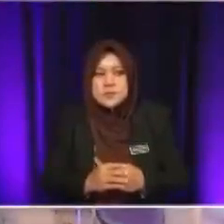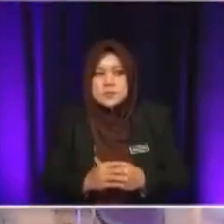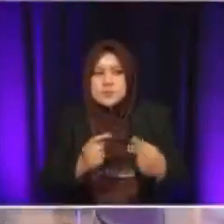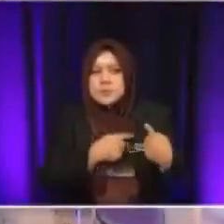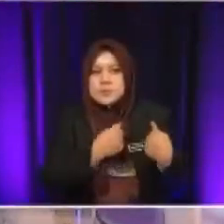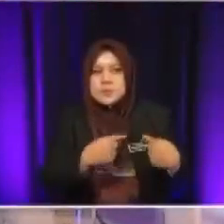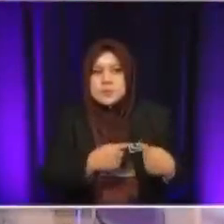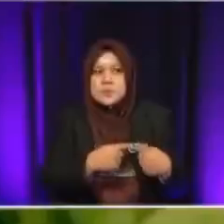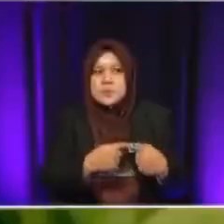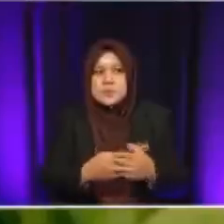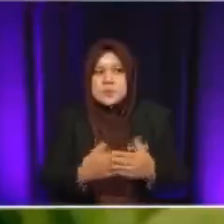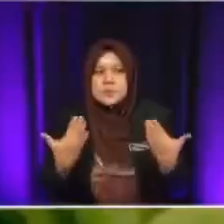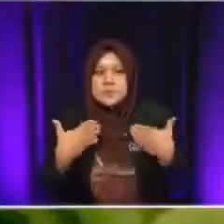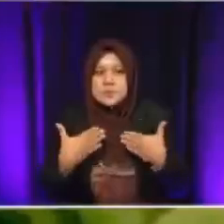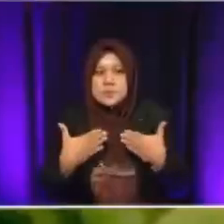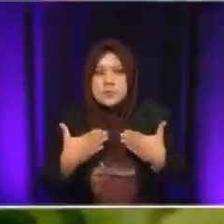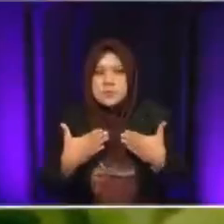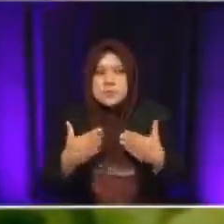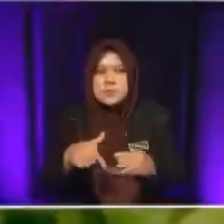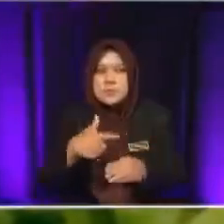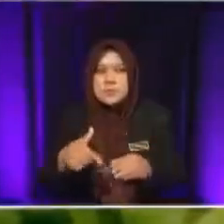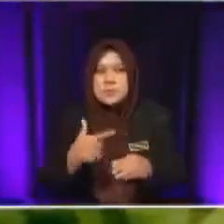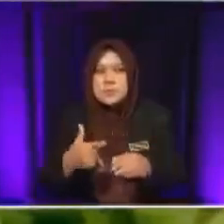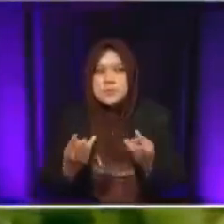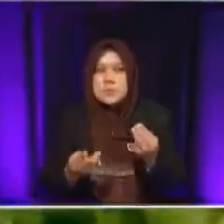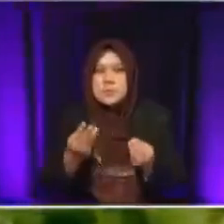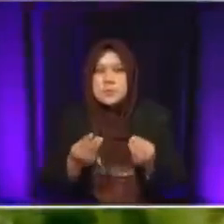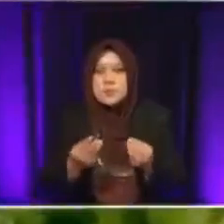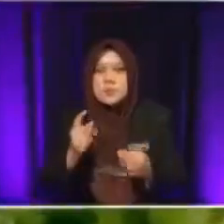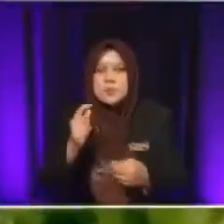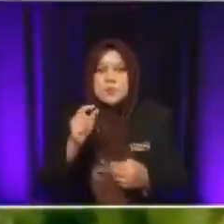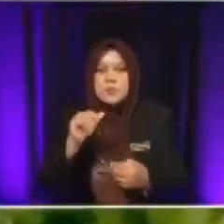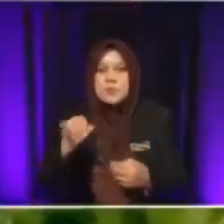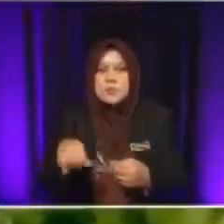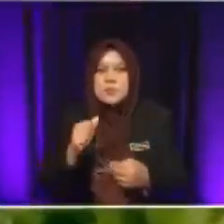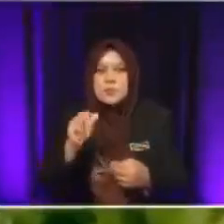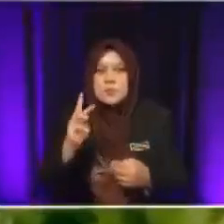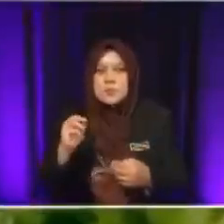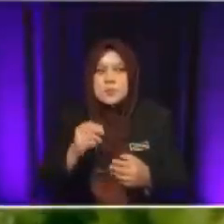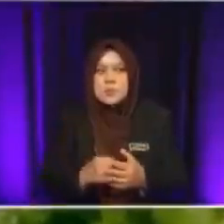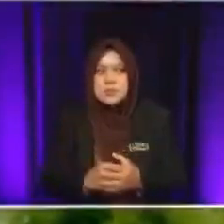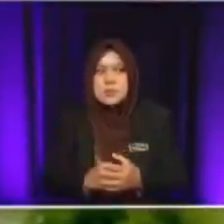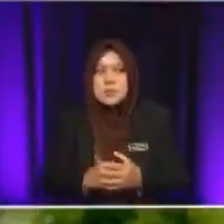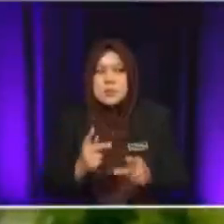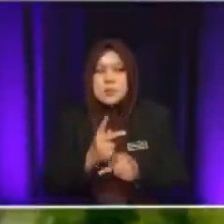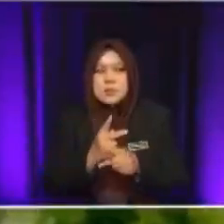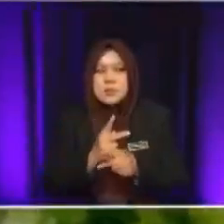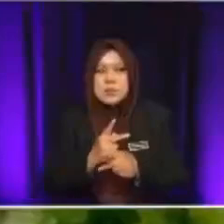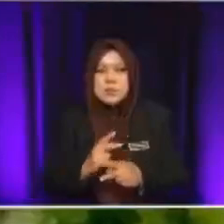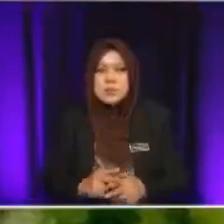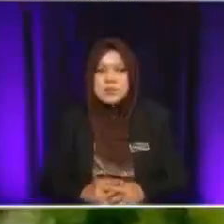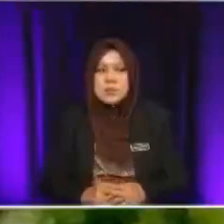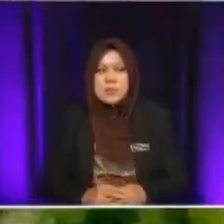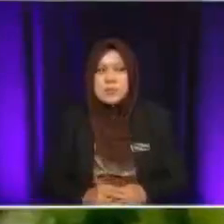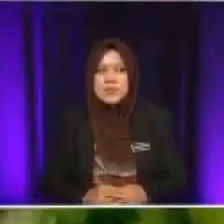hati-hati Mira, sebab takut lubang tu mungkin tajam, takut terkena tangan. Hati-hati kawan-kawan di rumah.